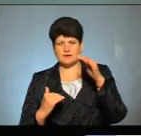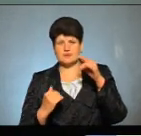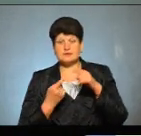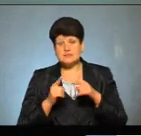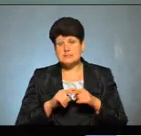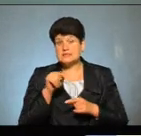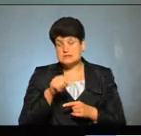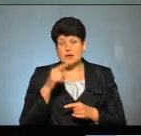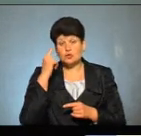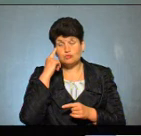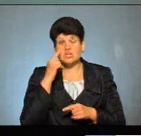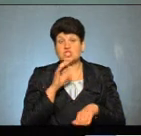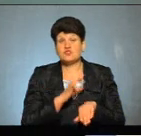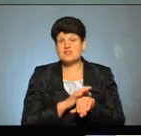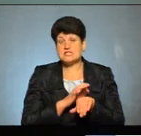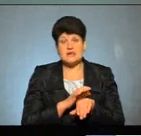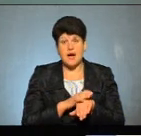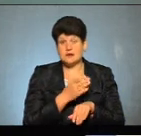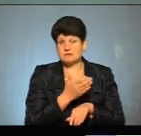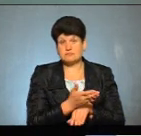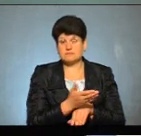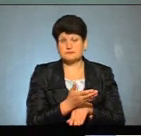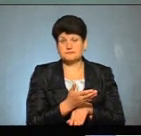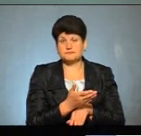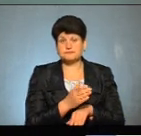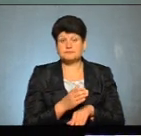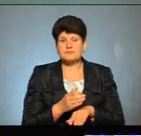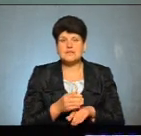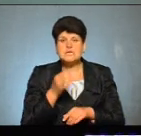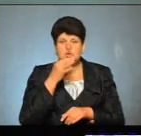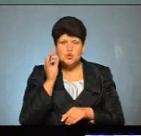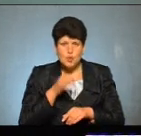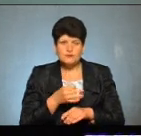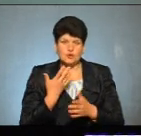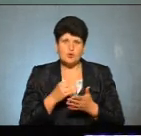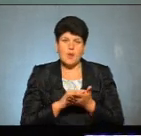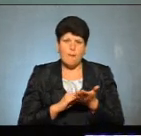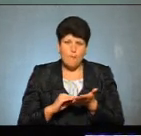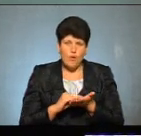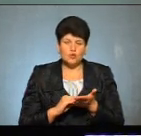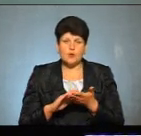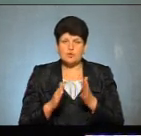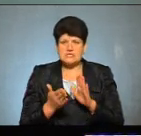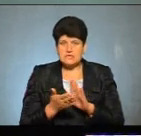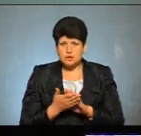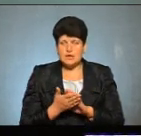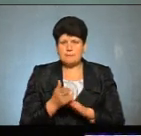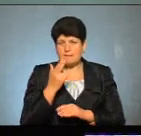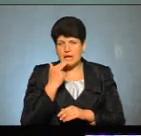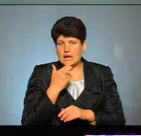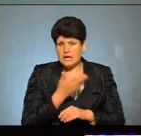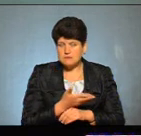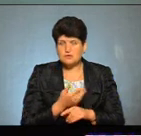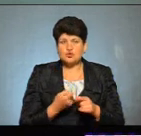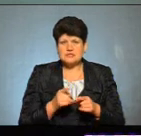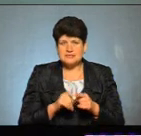думки швейцарських аналітиків, сінгапурських. З досвіду, якщо ми повторимо ситуацію при грипі, то вихід